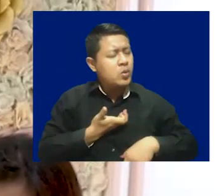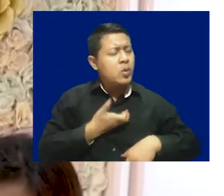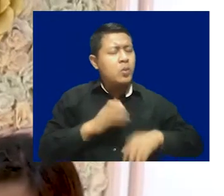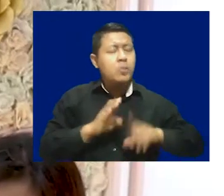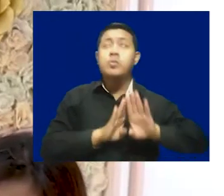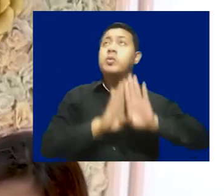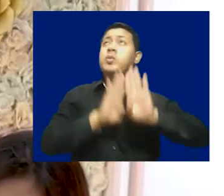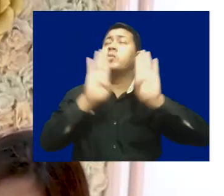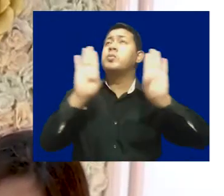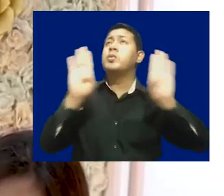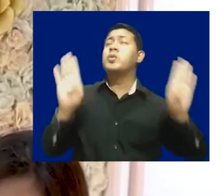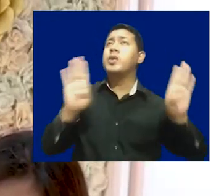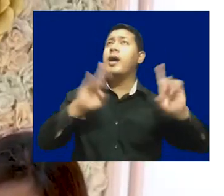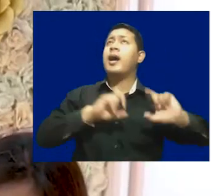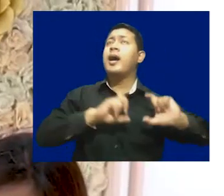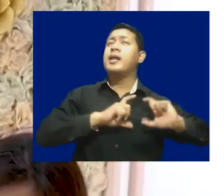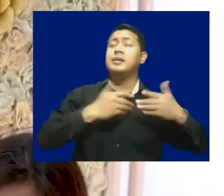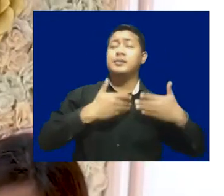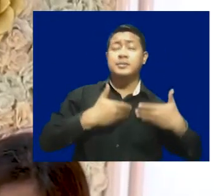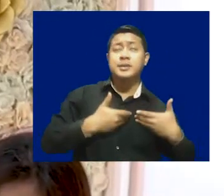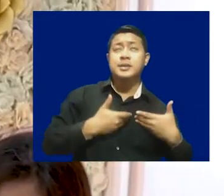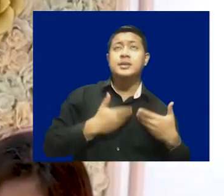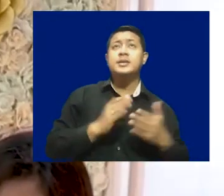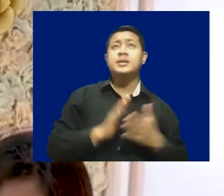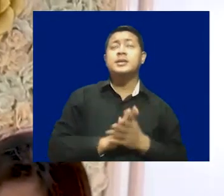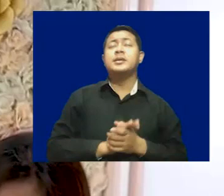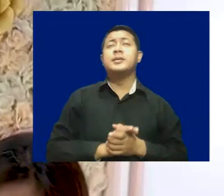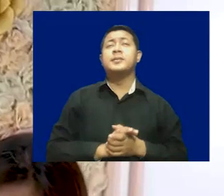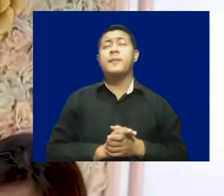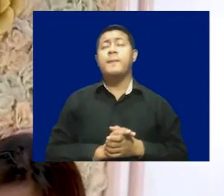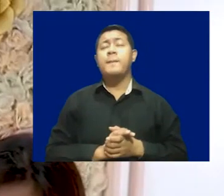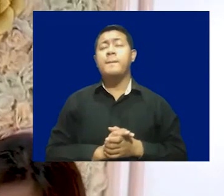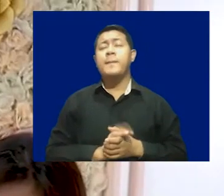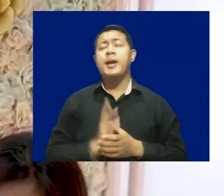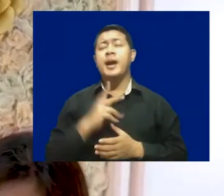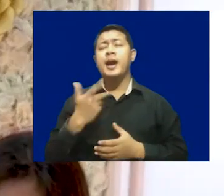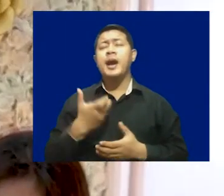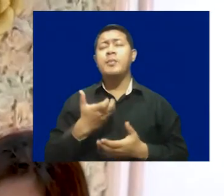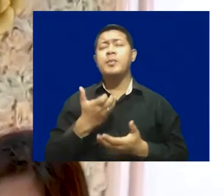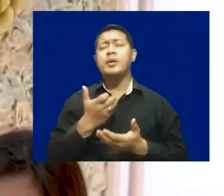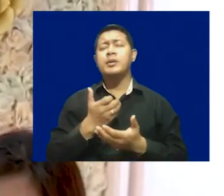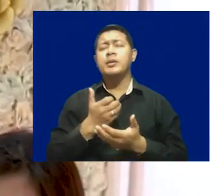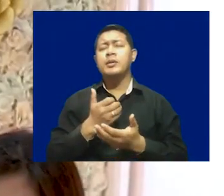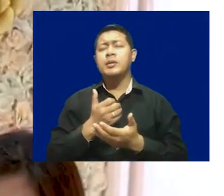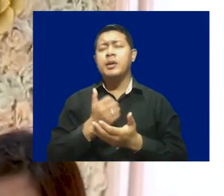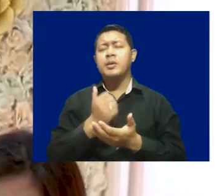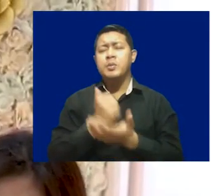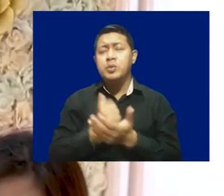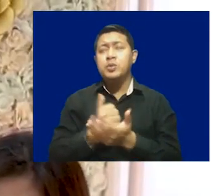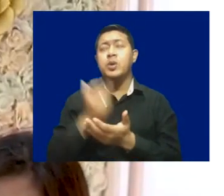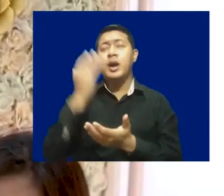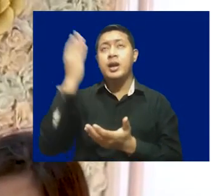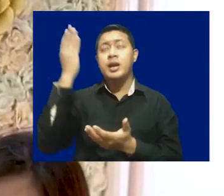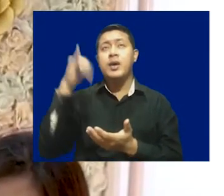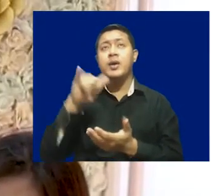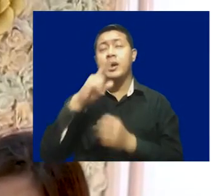membuka hati ini yang gersang. Kami rindukan aliran sungai-Mu Bapa.